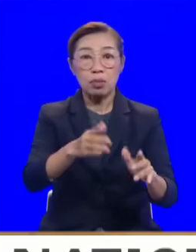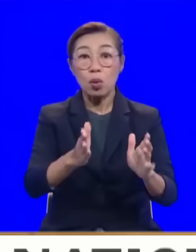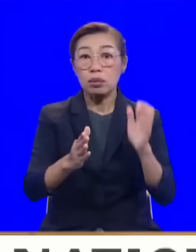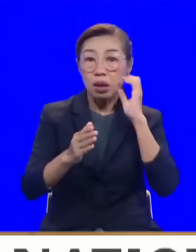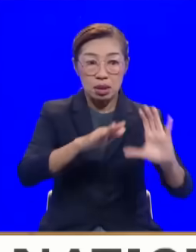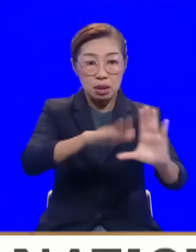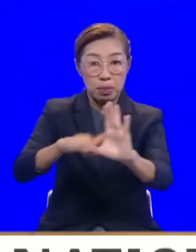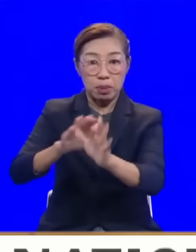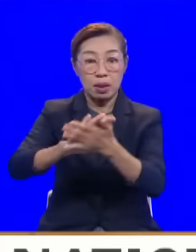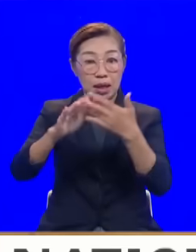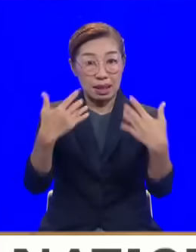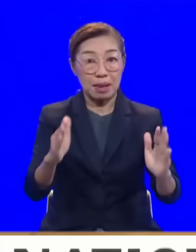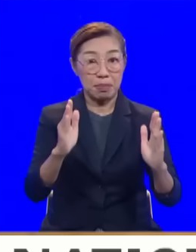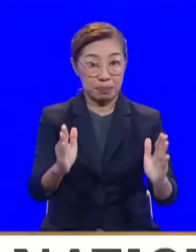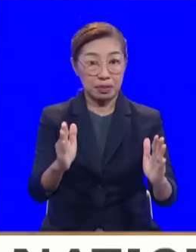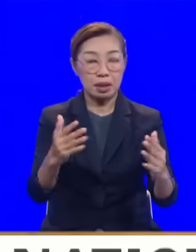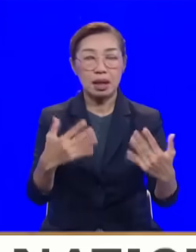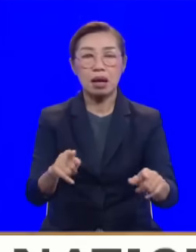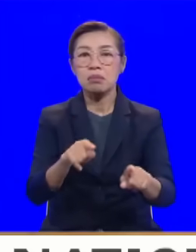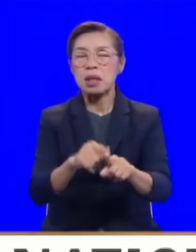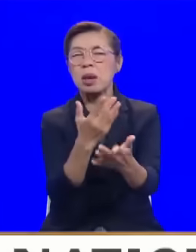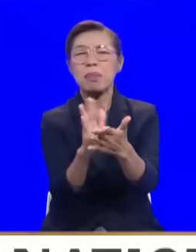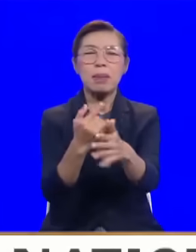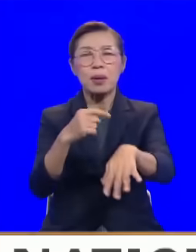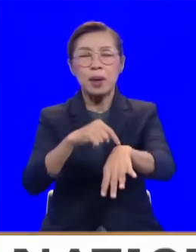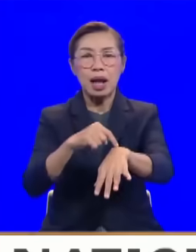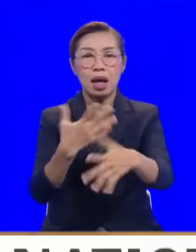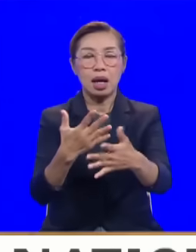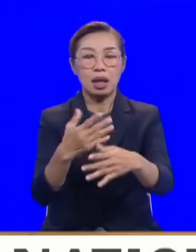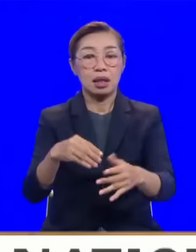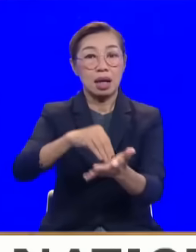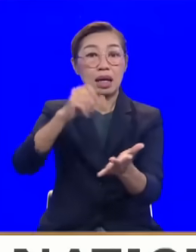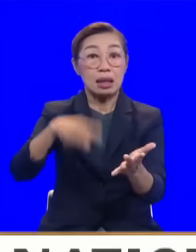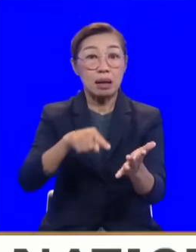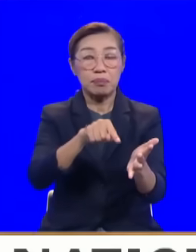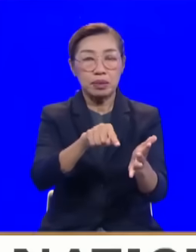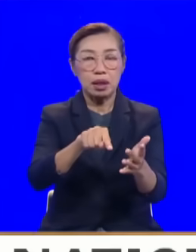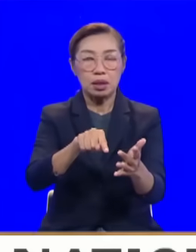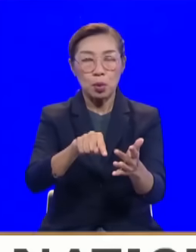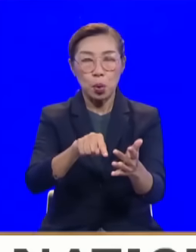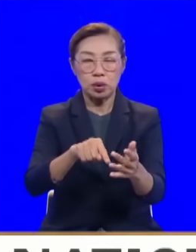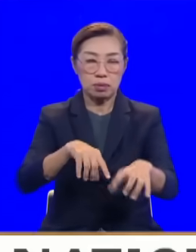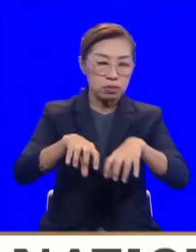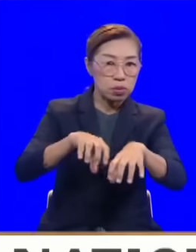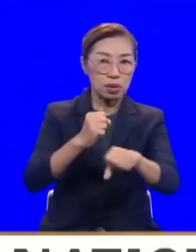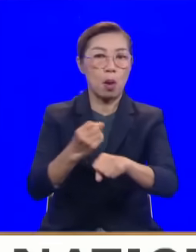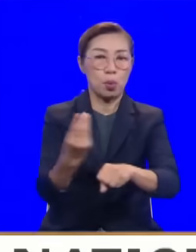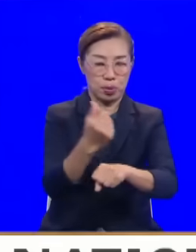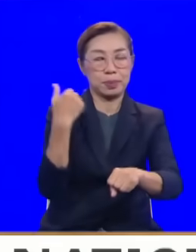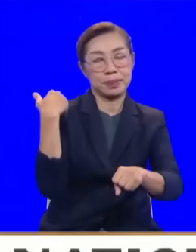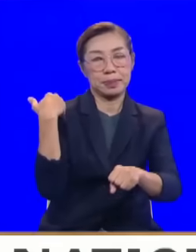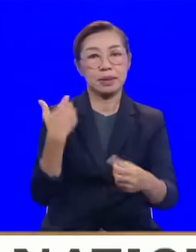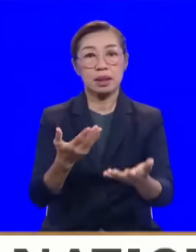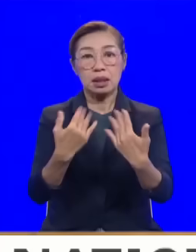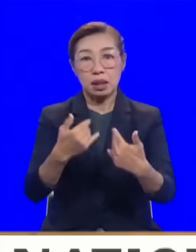เบียนในแต่ละช่วงเวลาเนี่ยนะครับโหลดของตัวแอปพลิเคชันก็จะดีขึ้นนะครับอีกประเด็นหนึ่งนะครับอย่